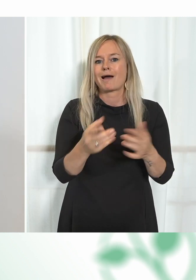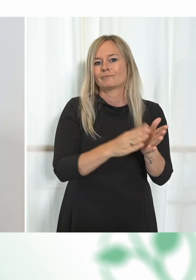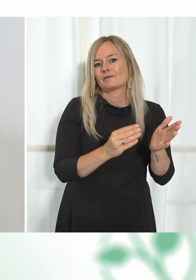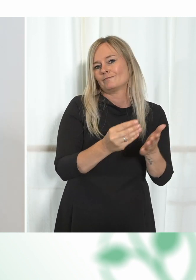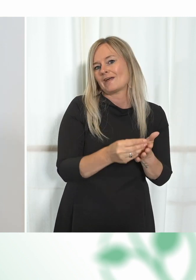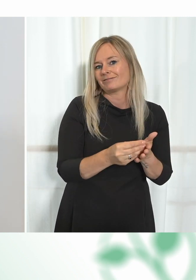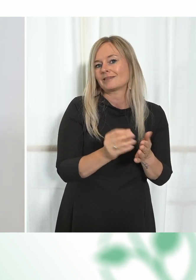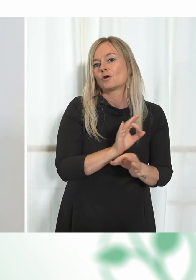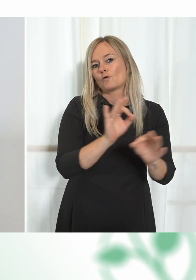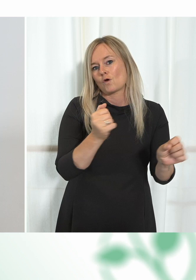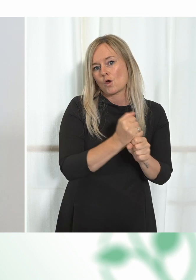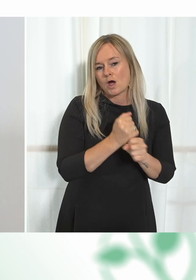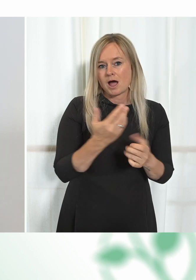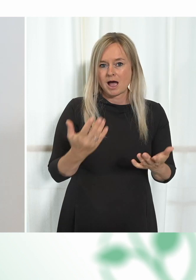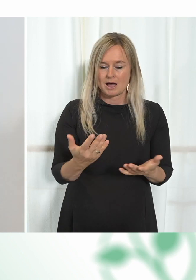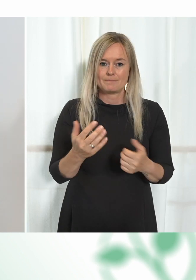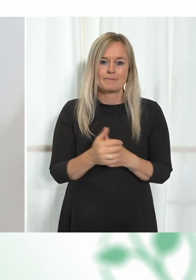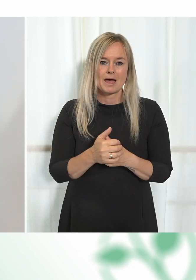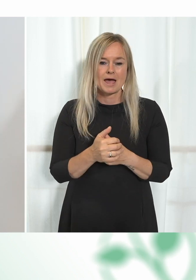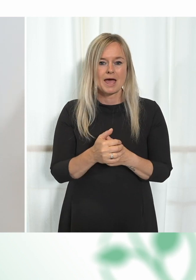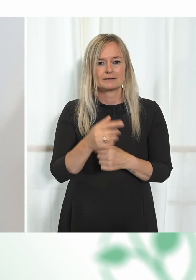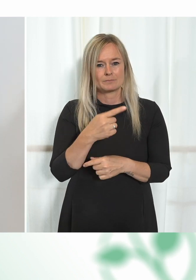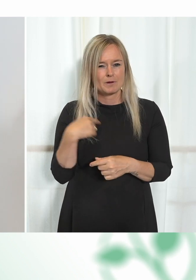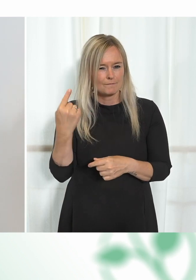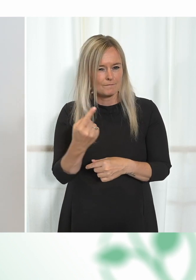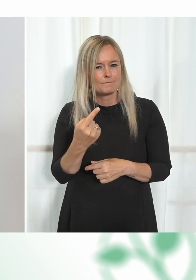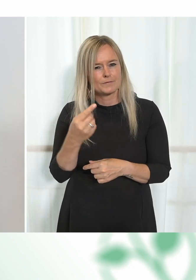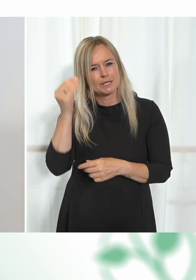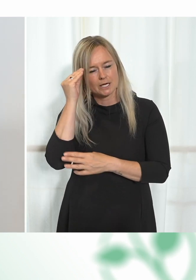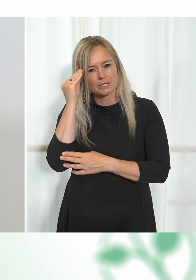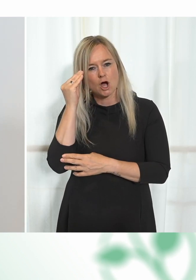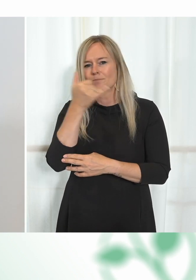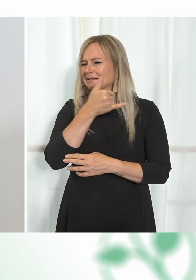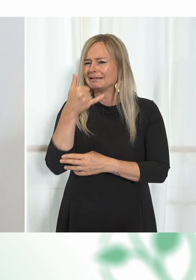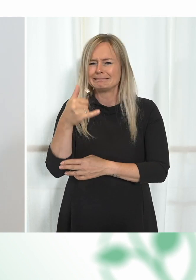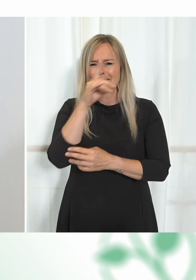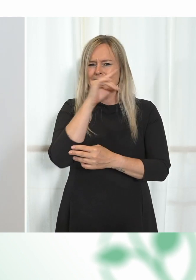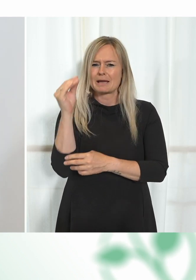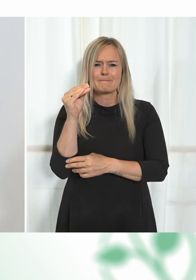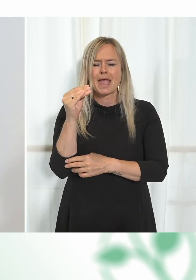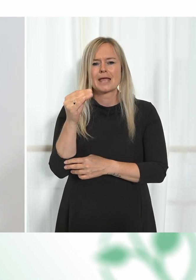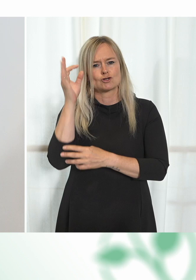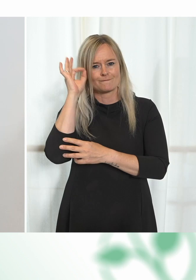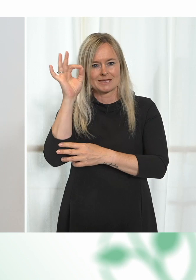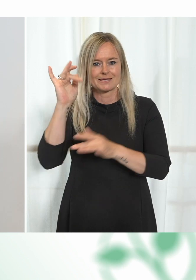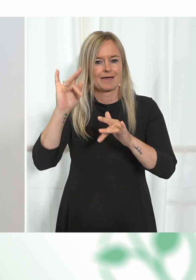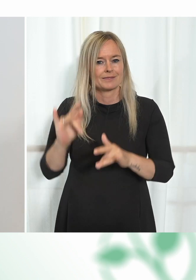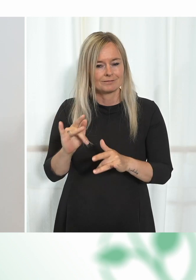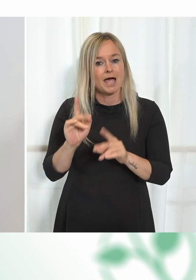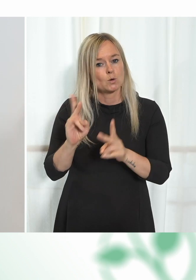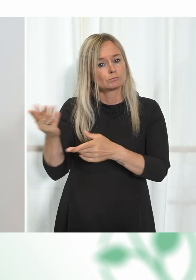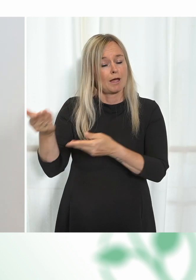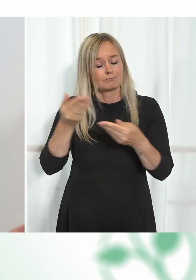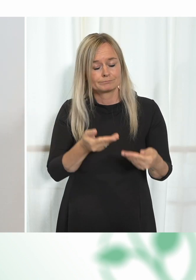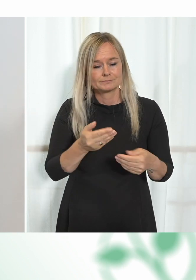die es sowieso nicht gibt, sondern wir sind überzeugt, dass jeder Mensch Fähigkeiten einfach mitbringt und wir dann einfach